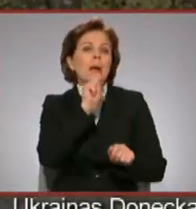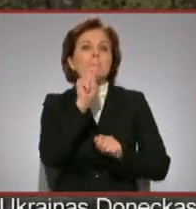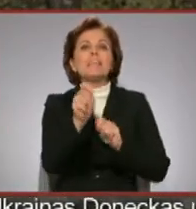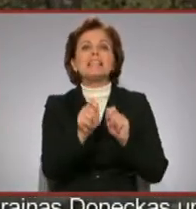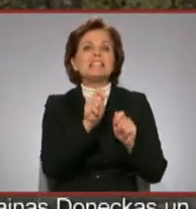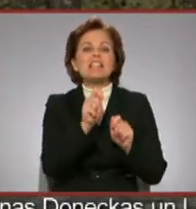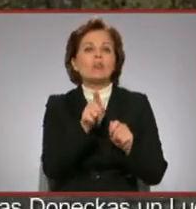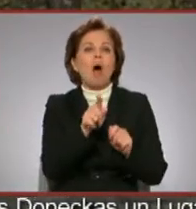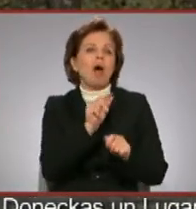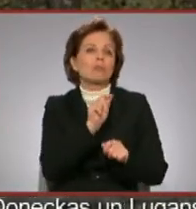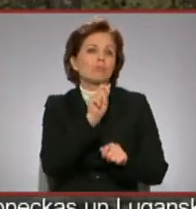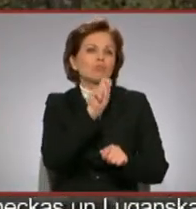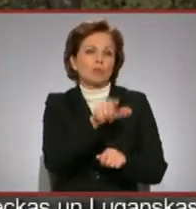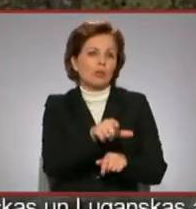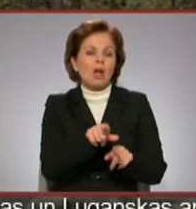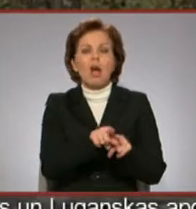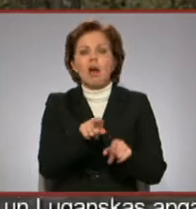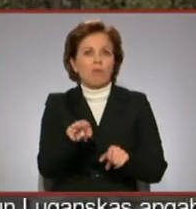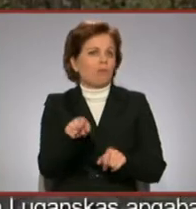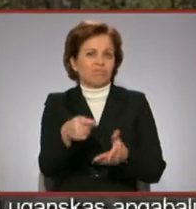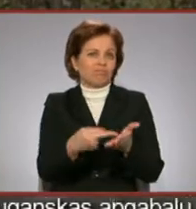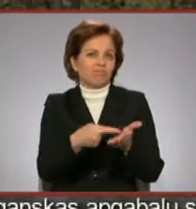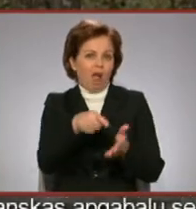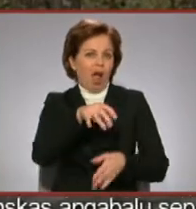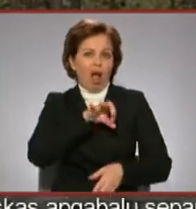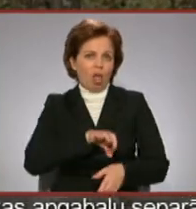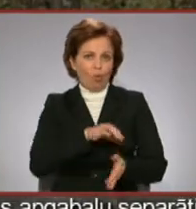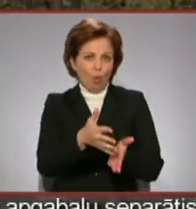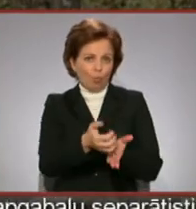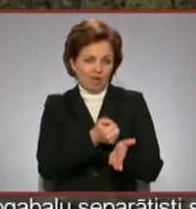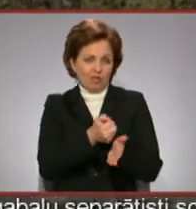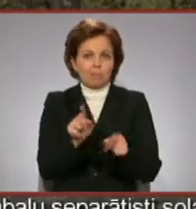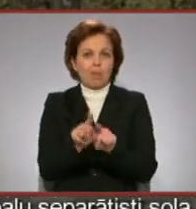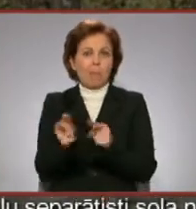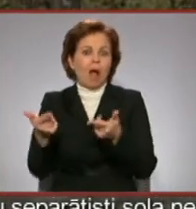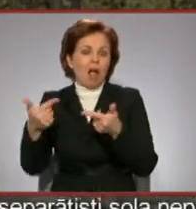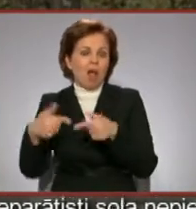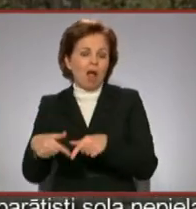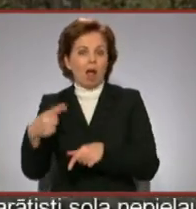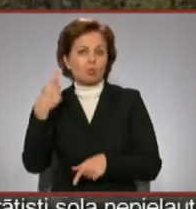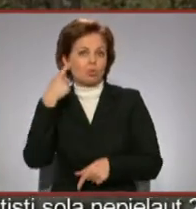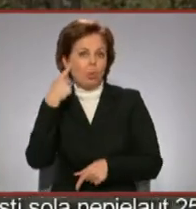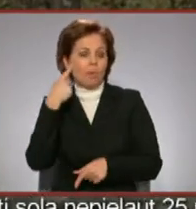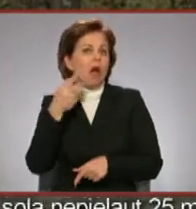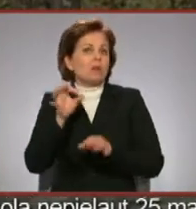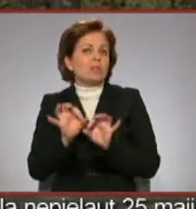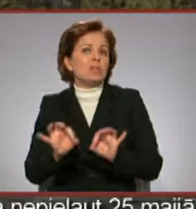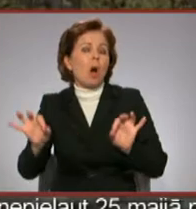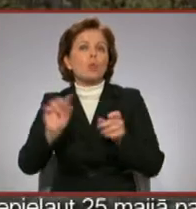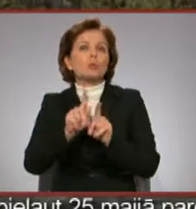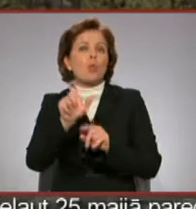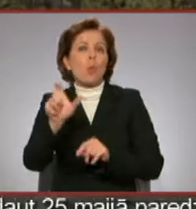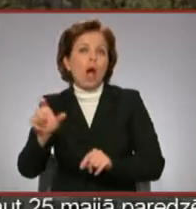mums jādara daudz kas tāds, par ko mēs algu nesaņemam. Bet tāpat laikā es domāju pie sevis, cik jauki skolotāji ir bijuši